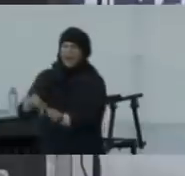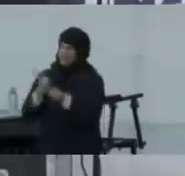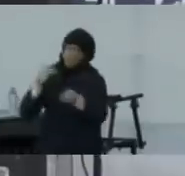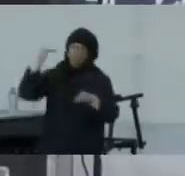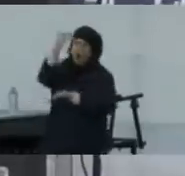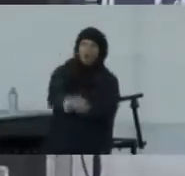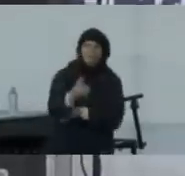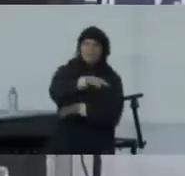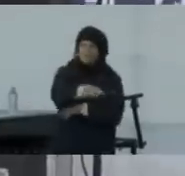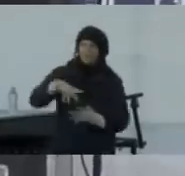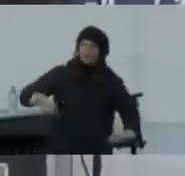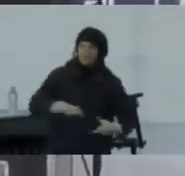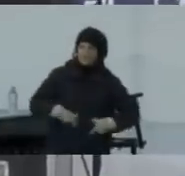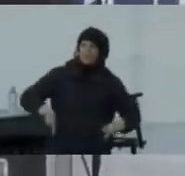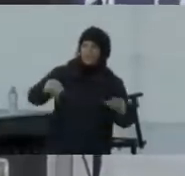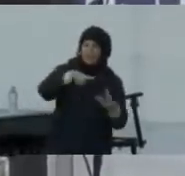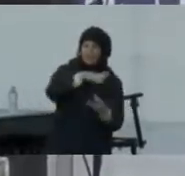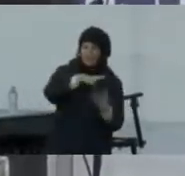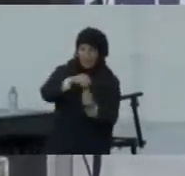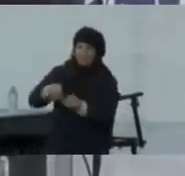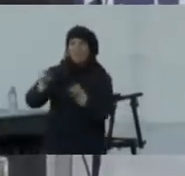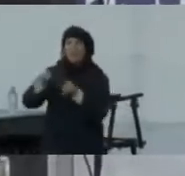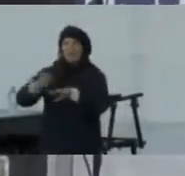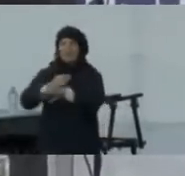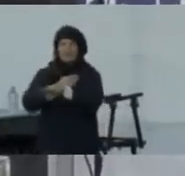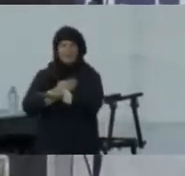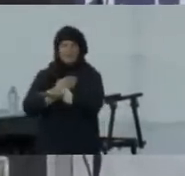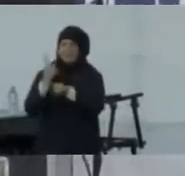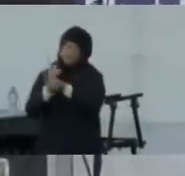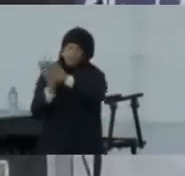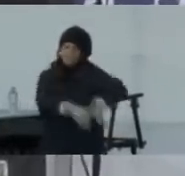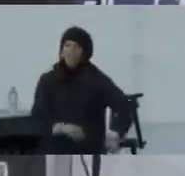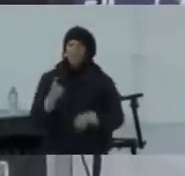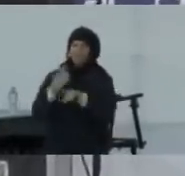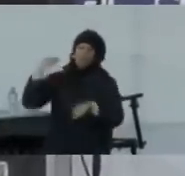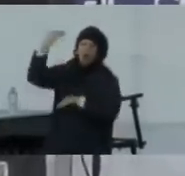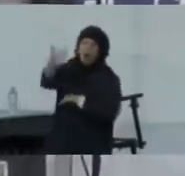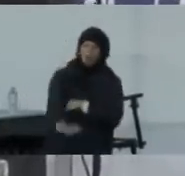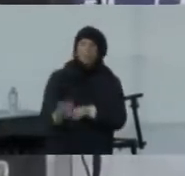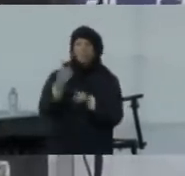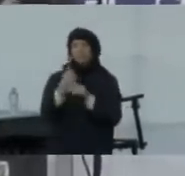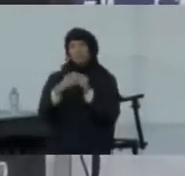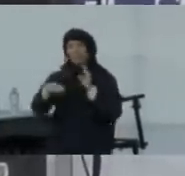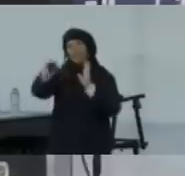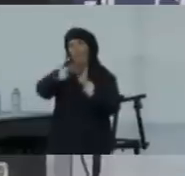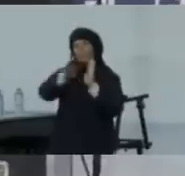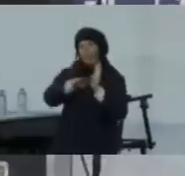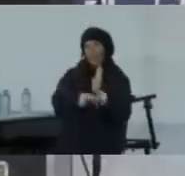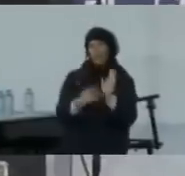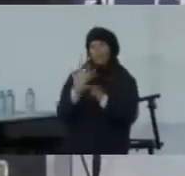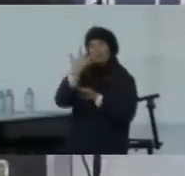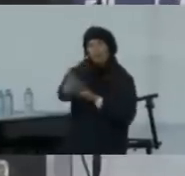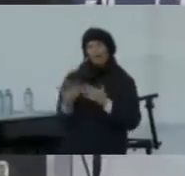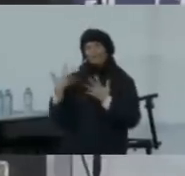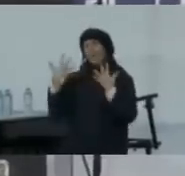andremo oltre, bisogna fare un piano almeno di 5-10 anni,